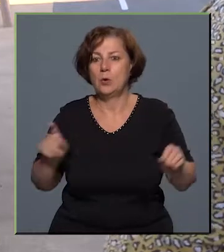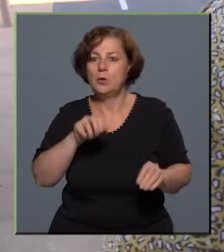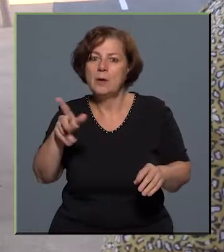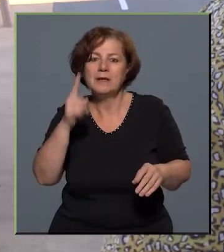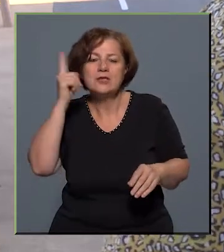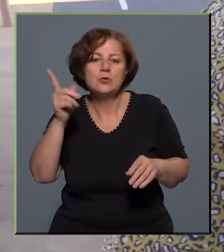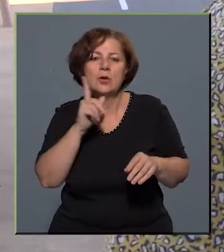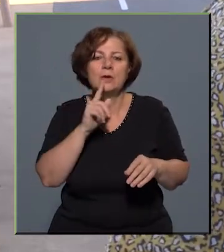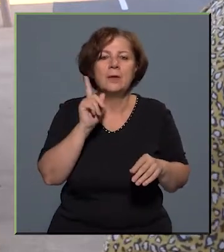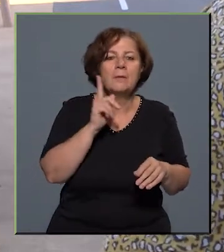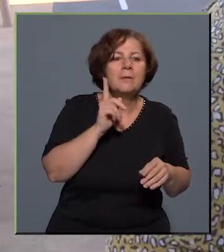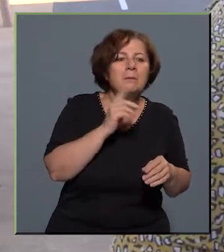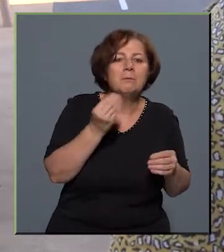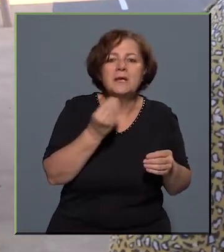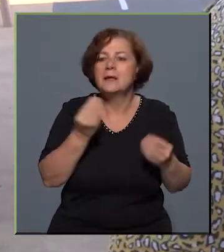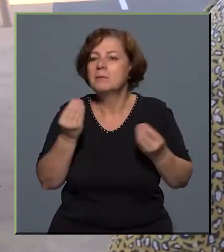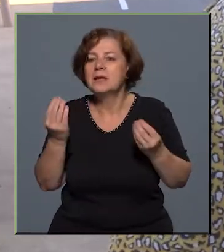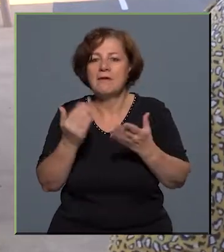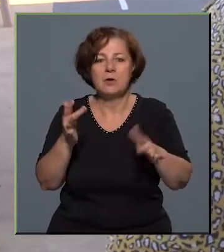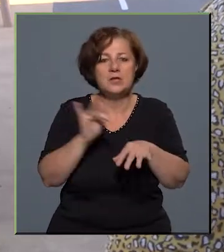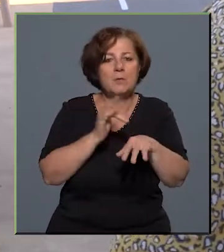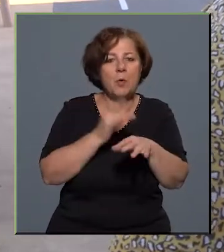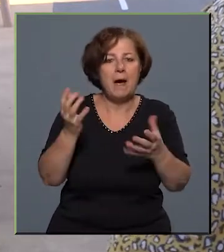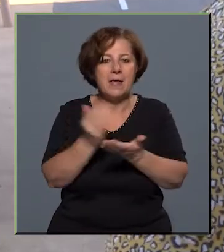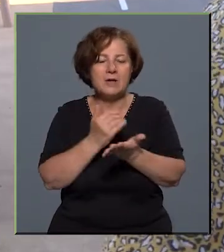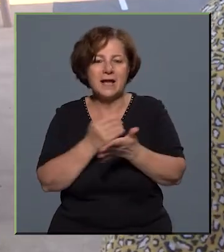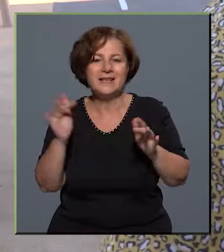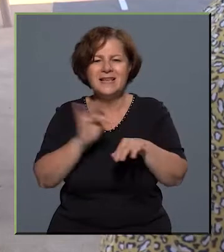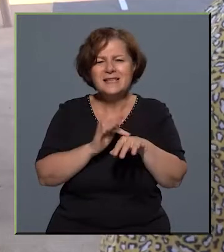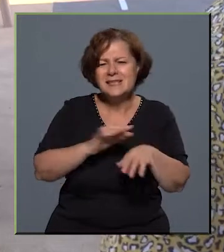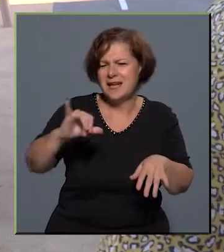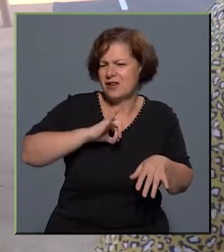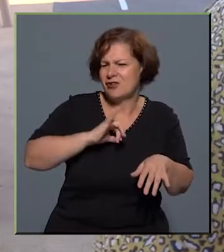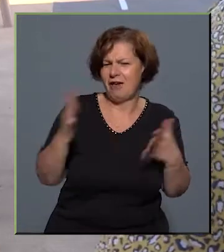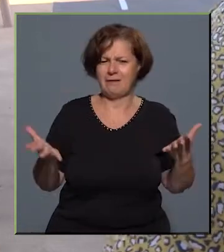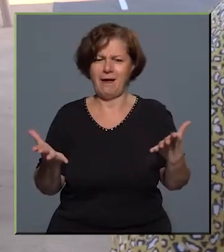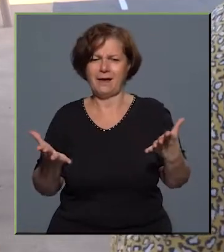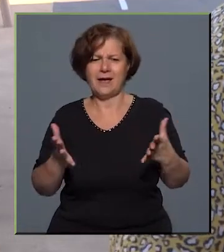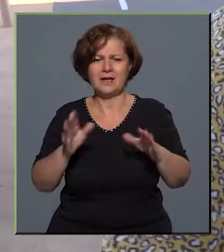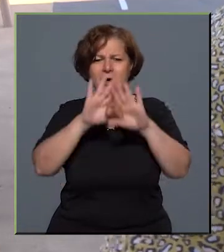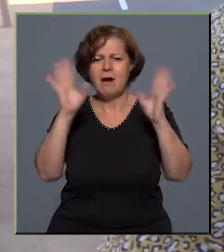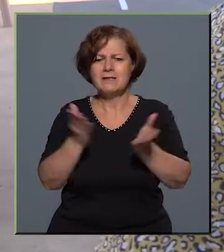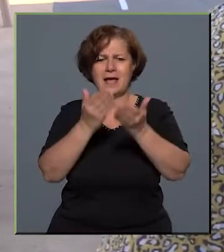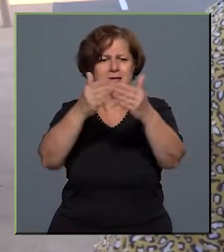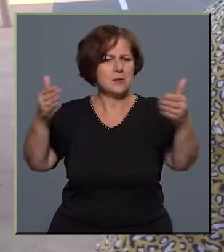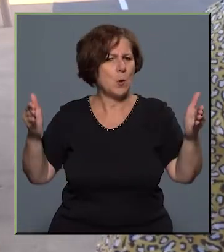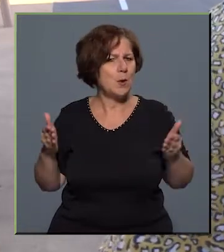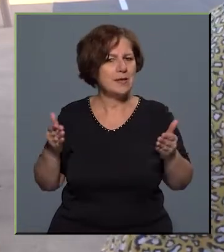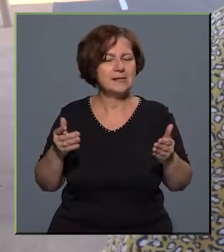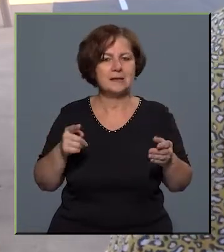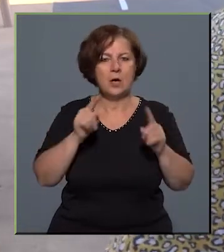és tudta, hogy mi mire való, és kipróbálja. Színes, érdekes, az egész környezet, ami